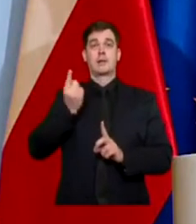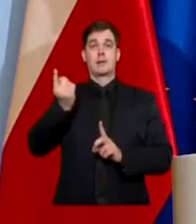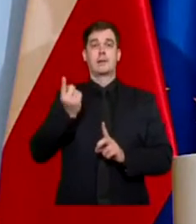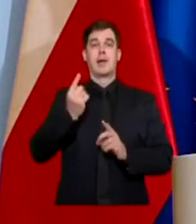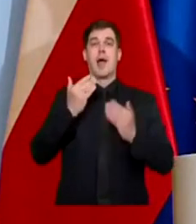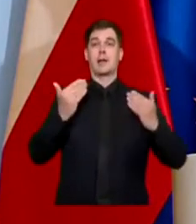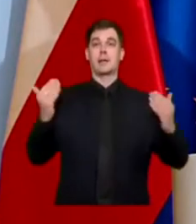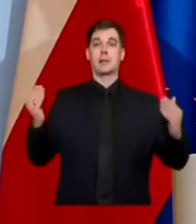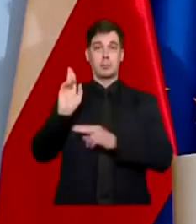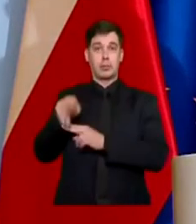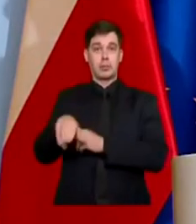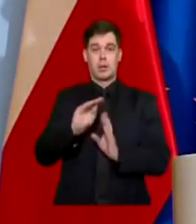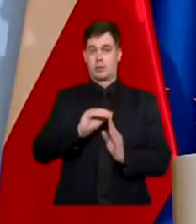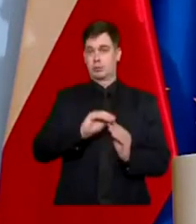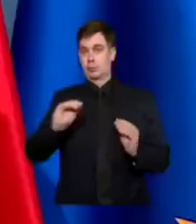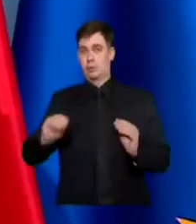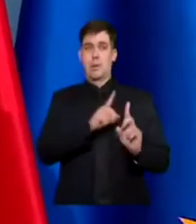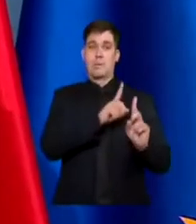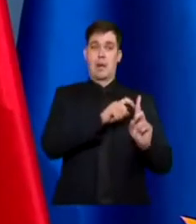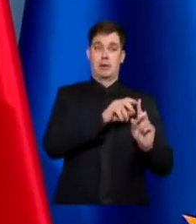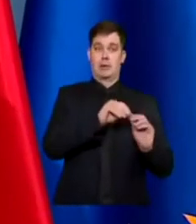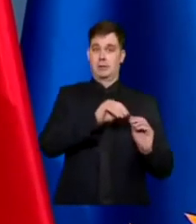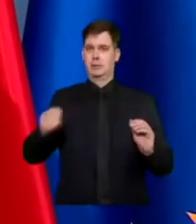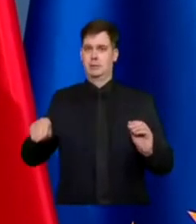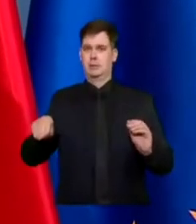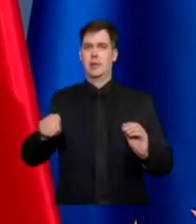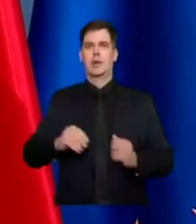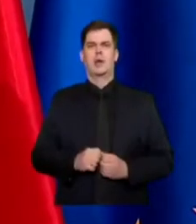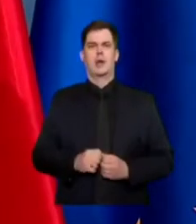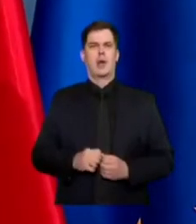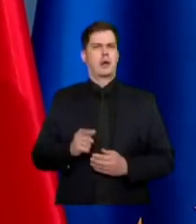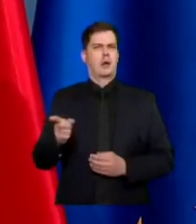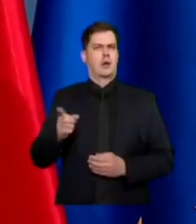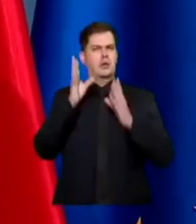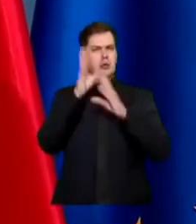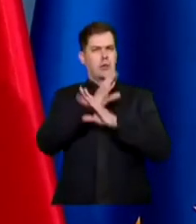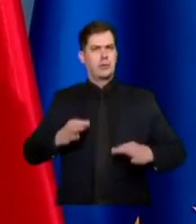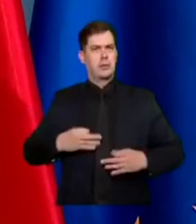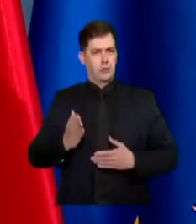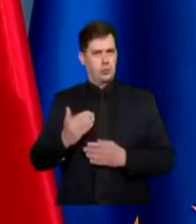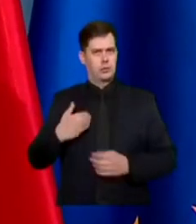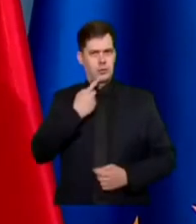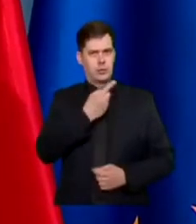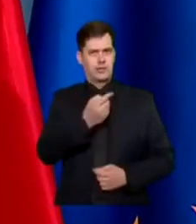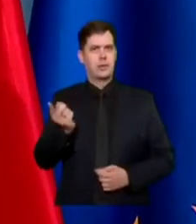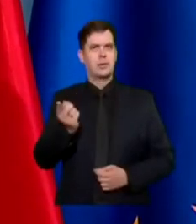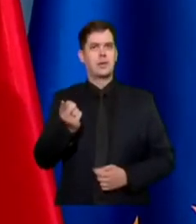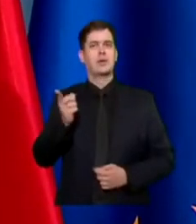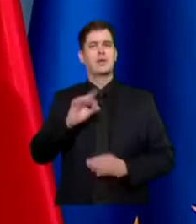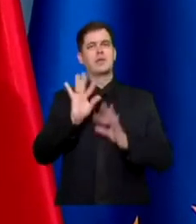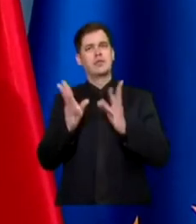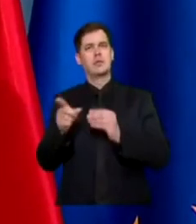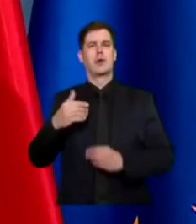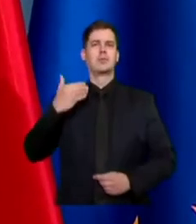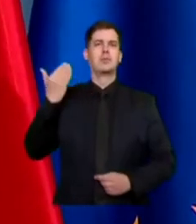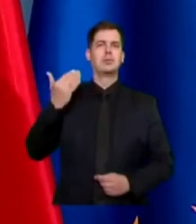później? Szanowni Państwo, ta odpowiedź już padła. Oczywiście wszystko, co tutaj mówimy,